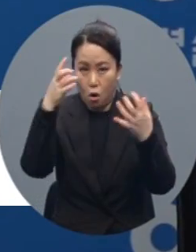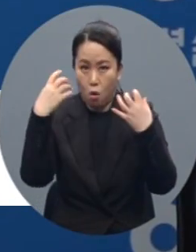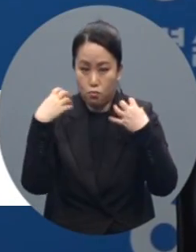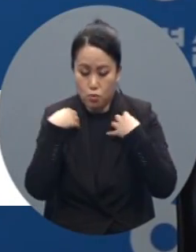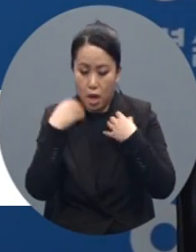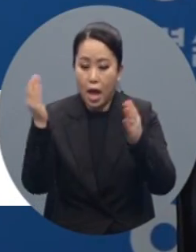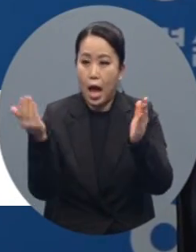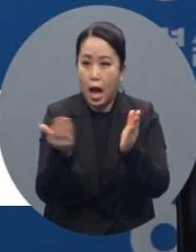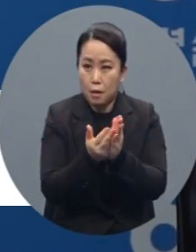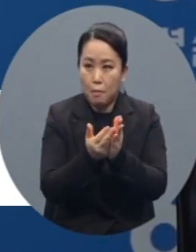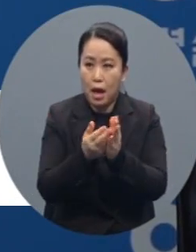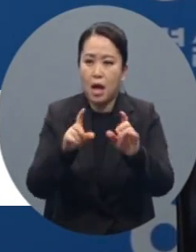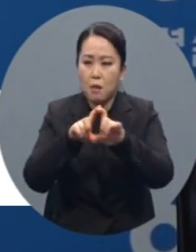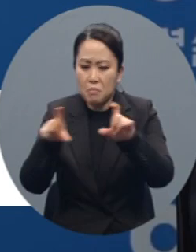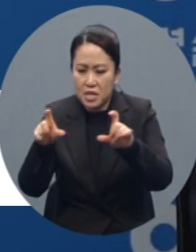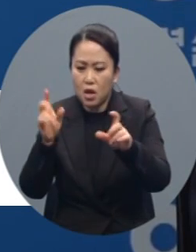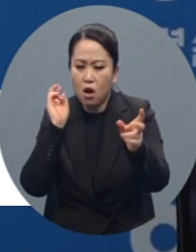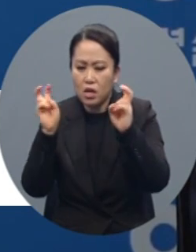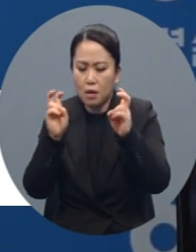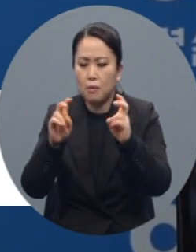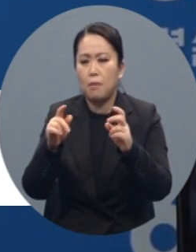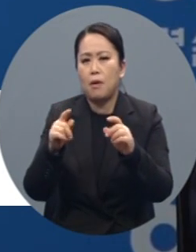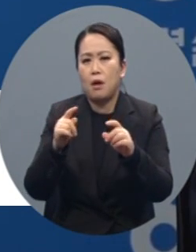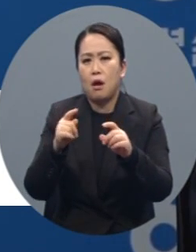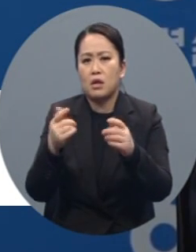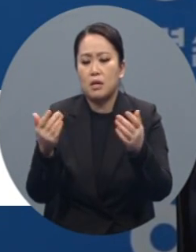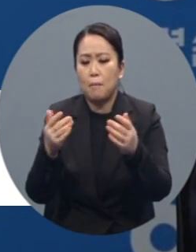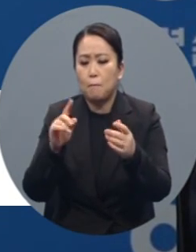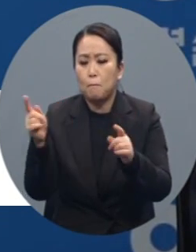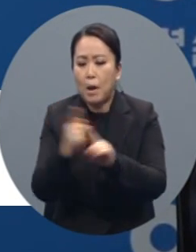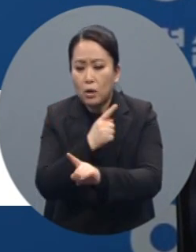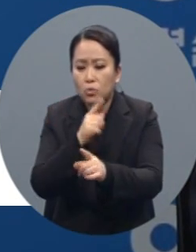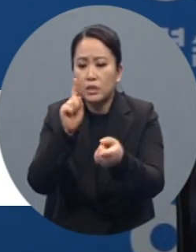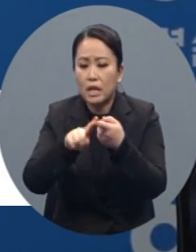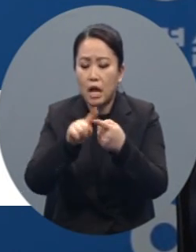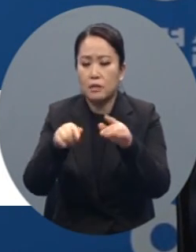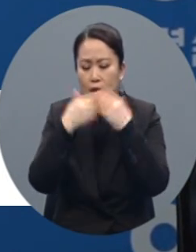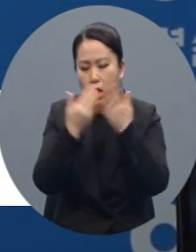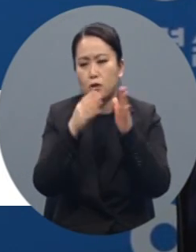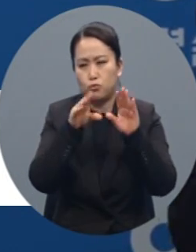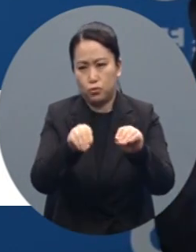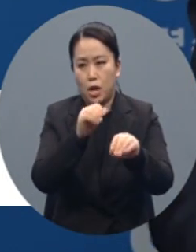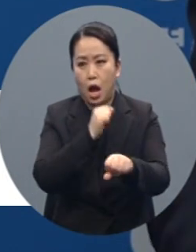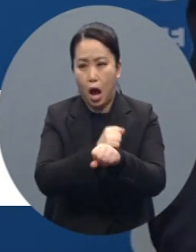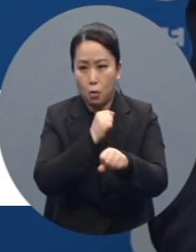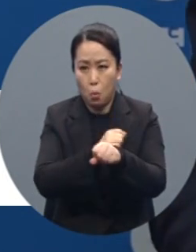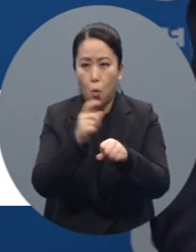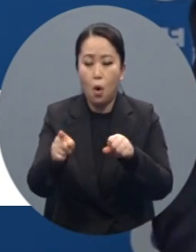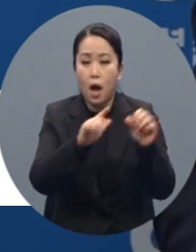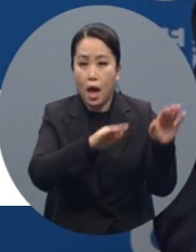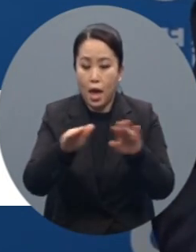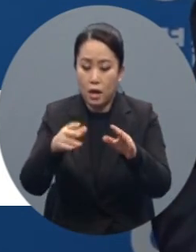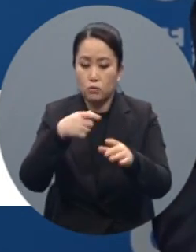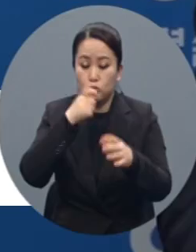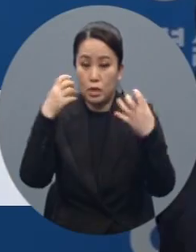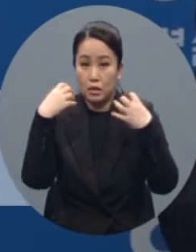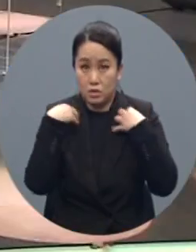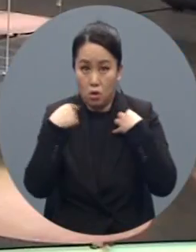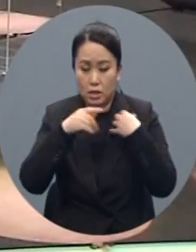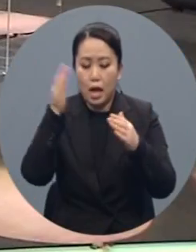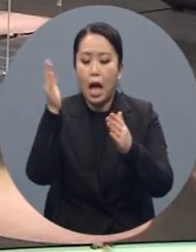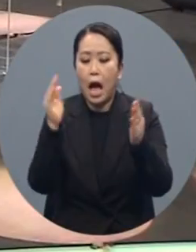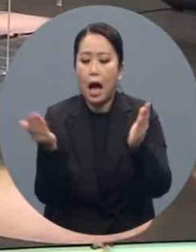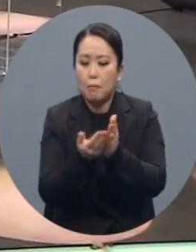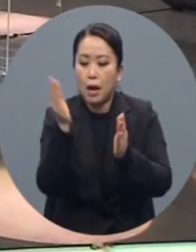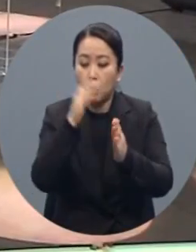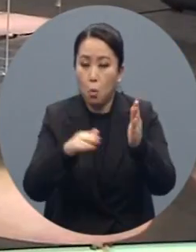중단시키고 지방분권 차원에서 해양수산 청 항만공사 의 뒤 방향을 약속해야 합니다